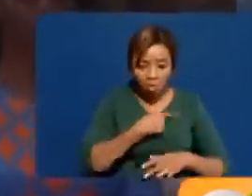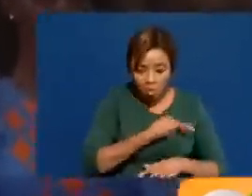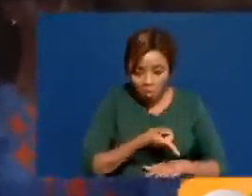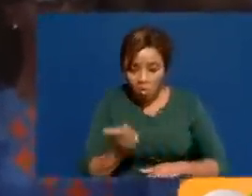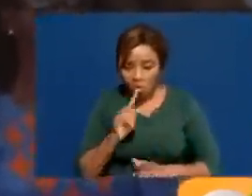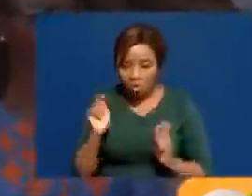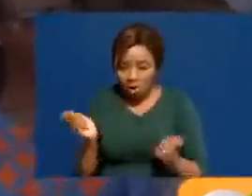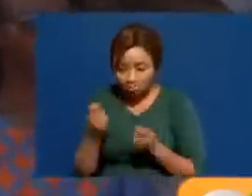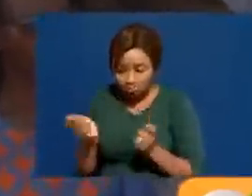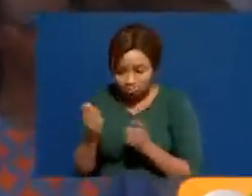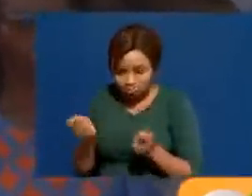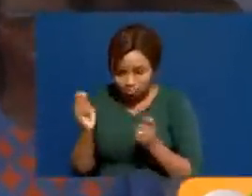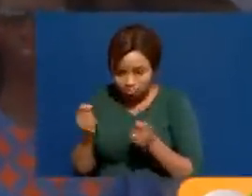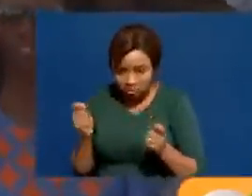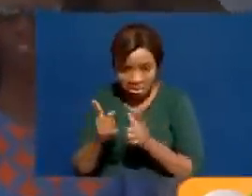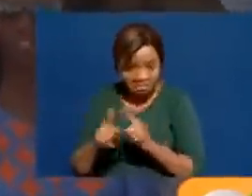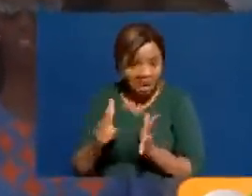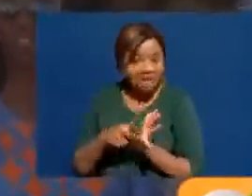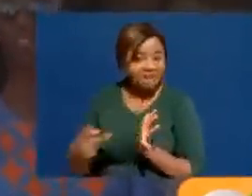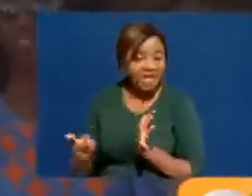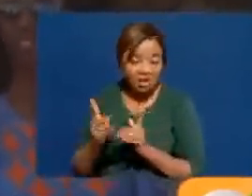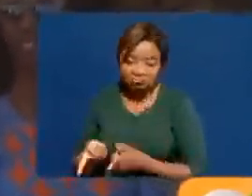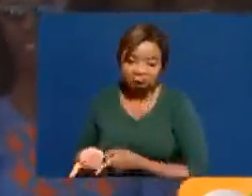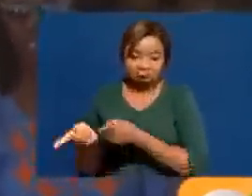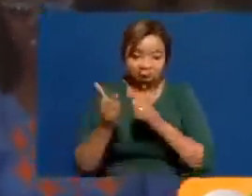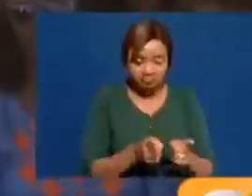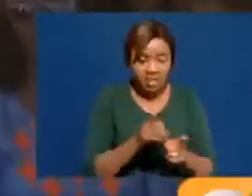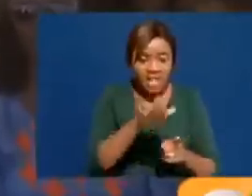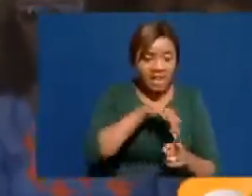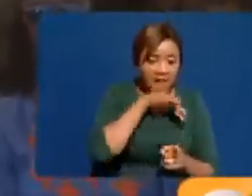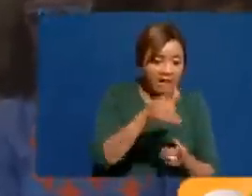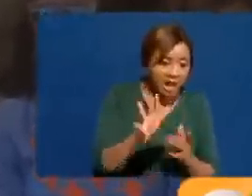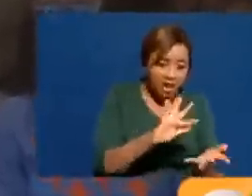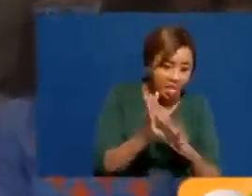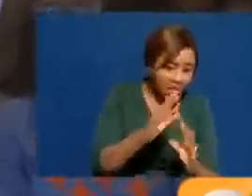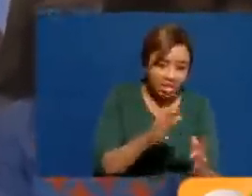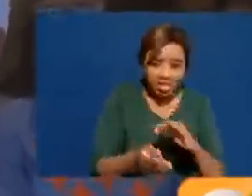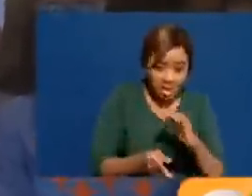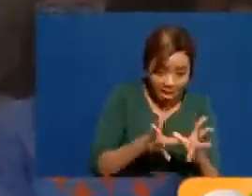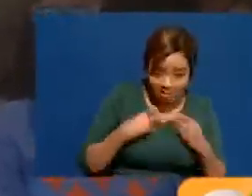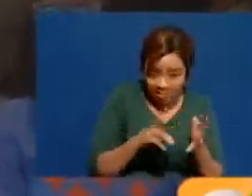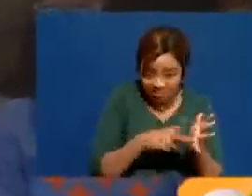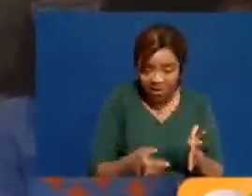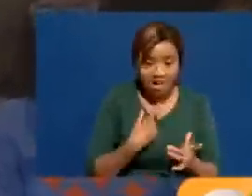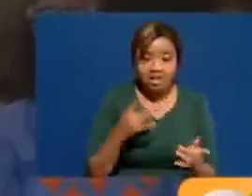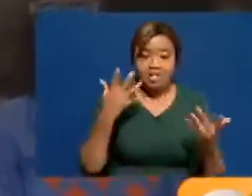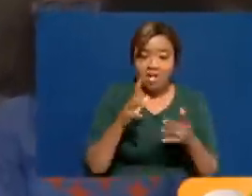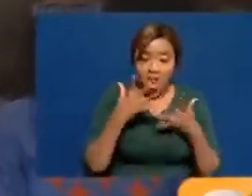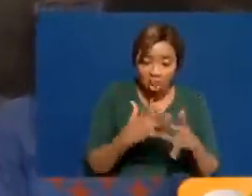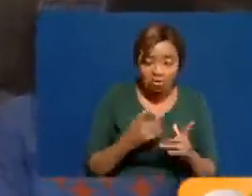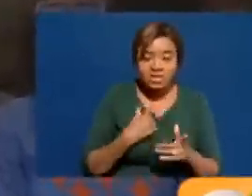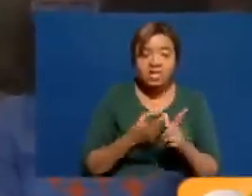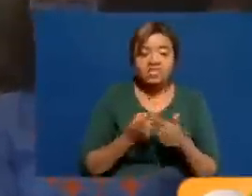wakatoka mkono tupu. Hello? Wakaenda kwa baba wakatoka mkono tupu. Sasa wewe unafikiria kutoka kwa